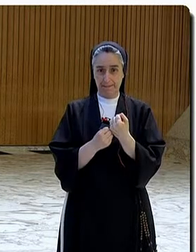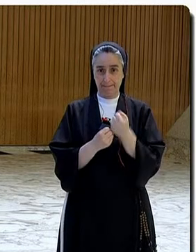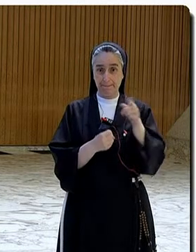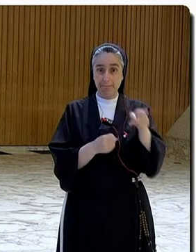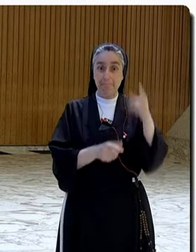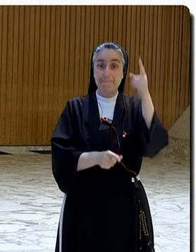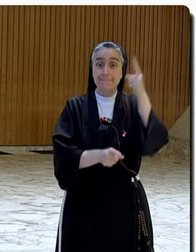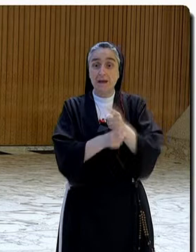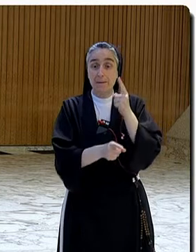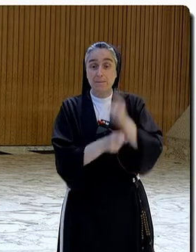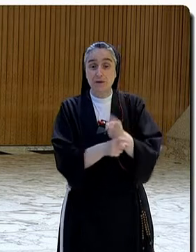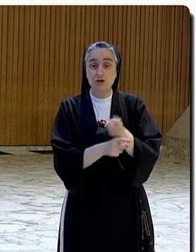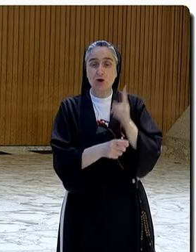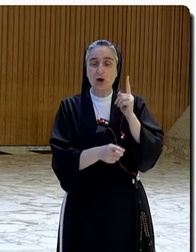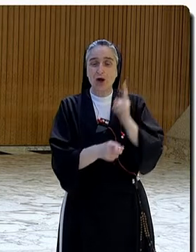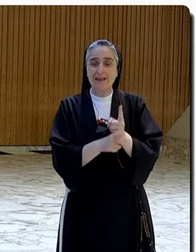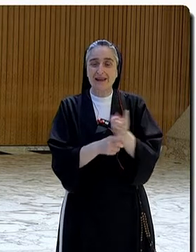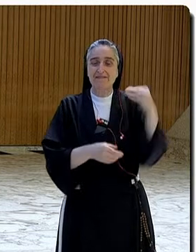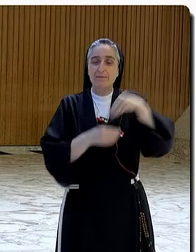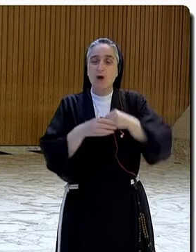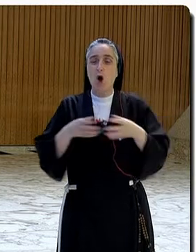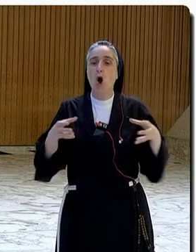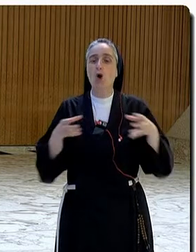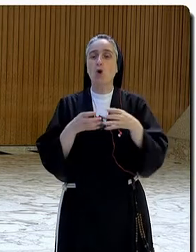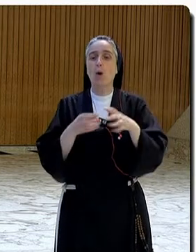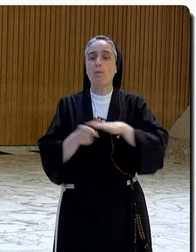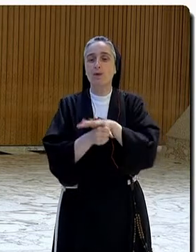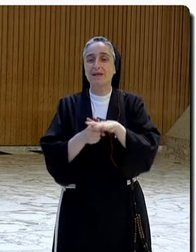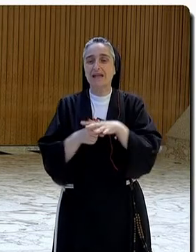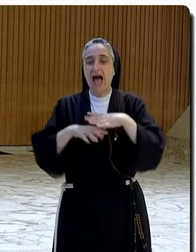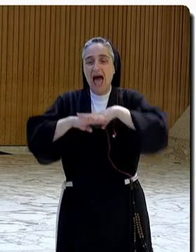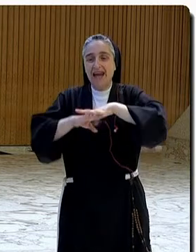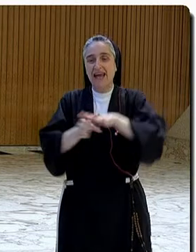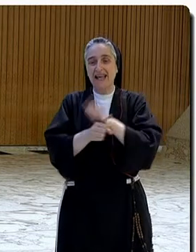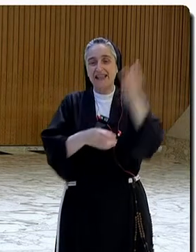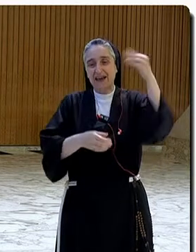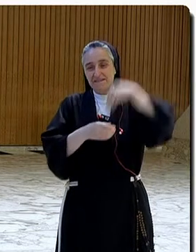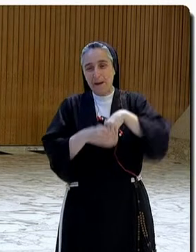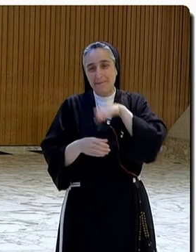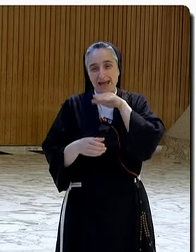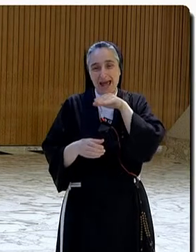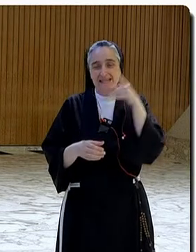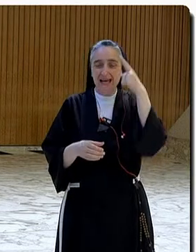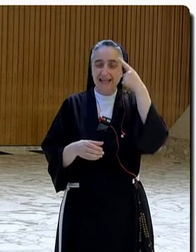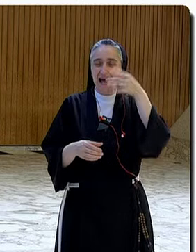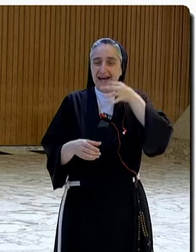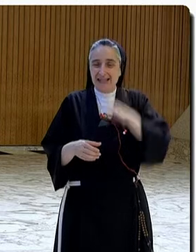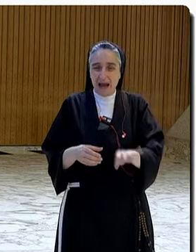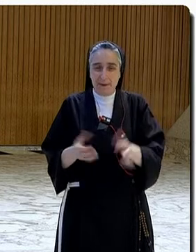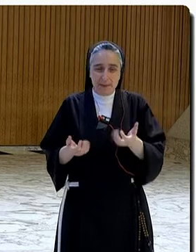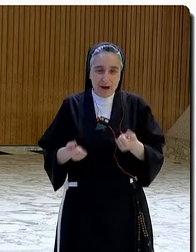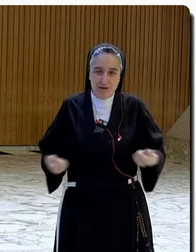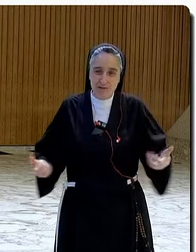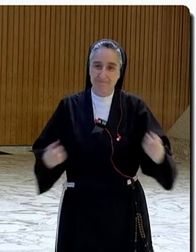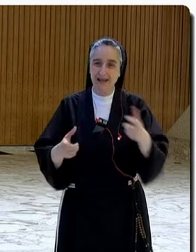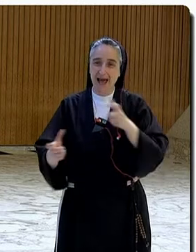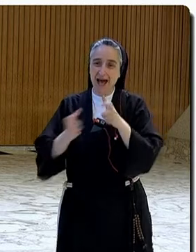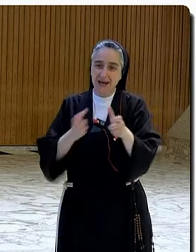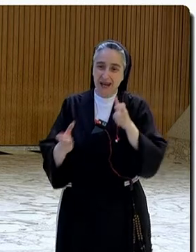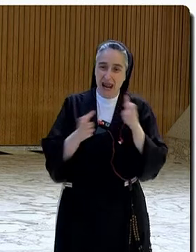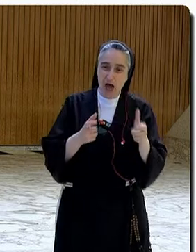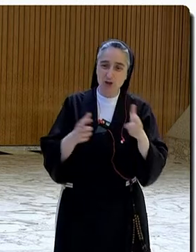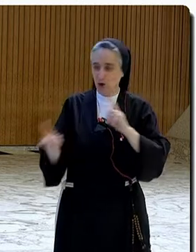Esse hanno bisogno di comunità di famiglie, di reti di famiglie che sappiano creare quella qualità nelle